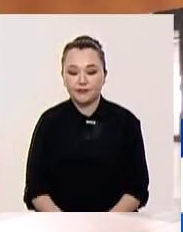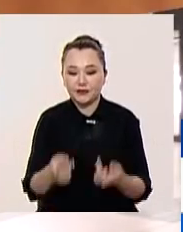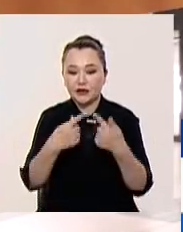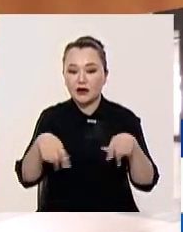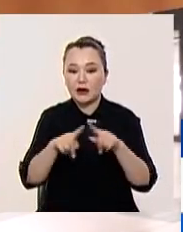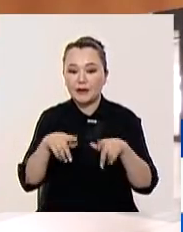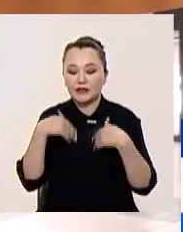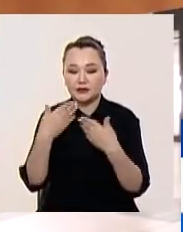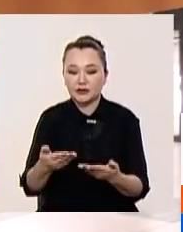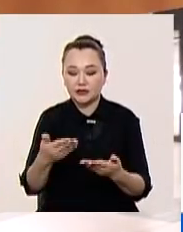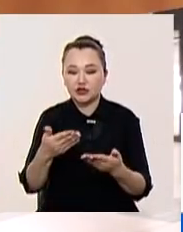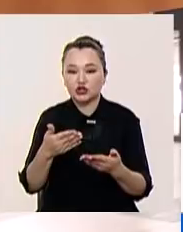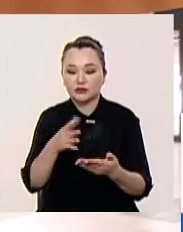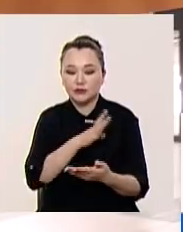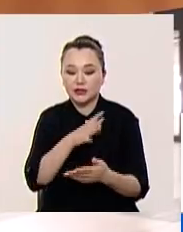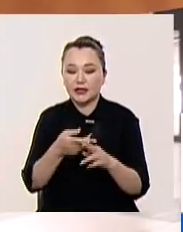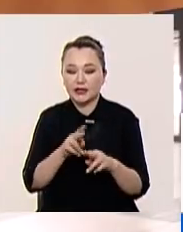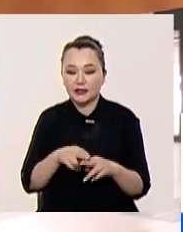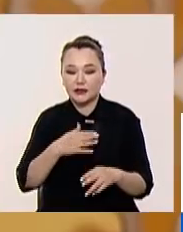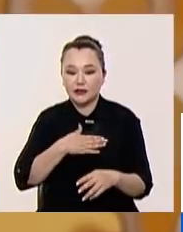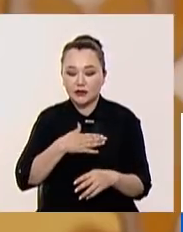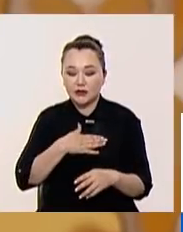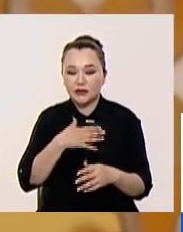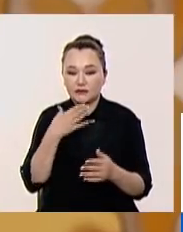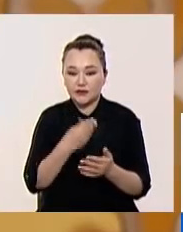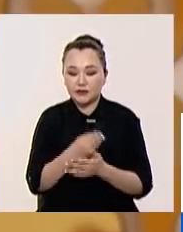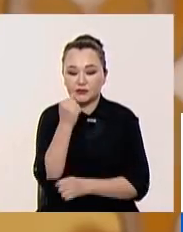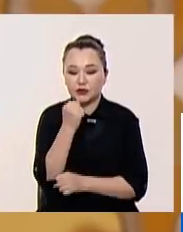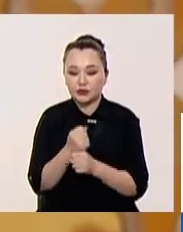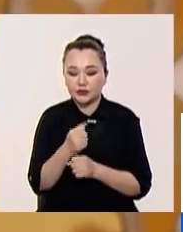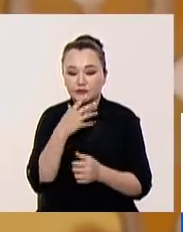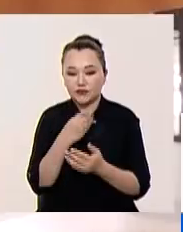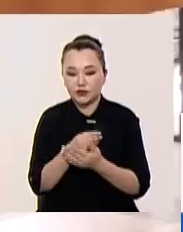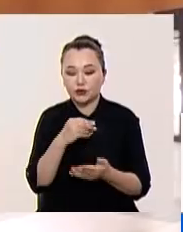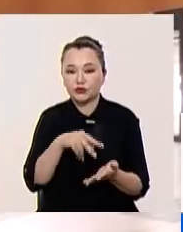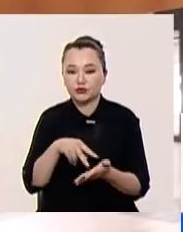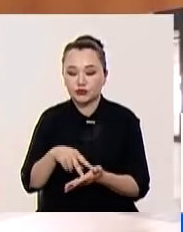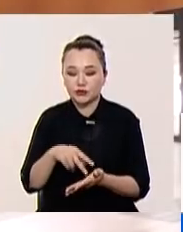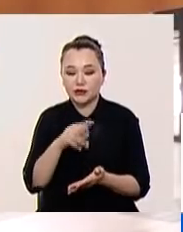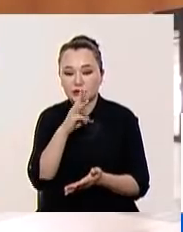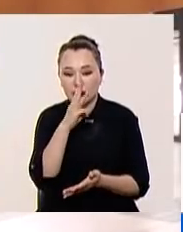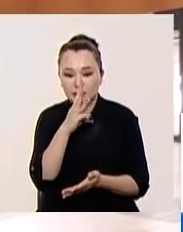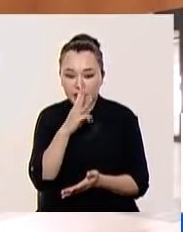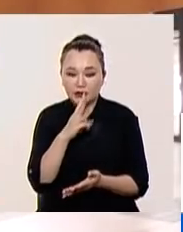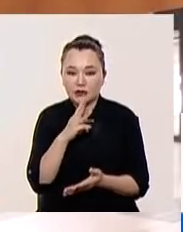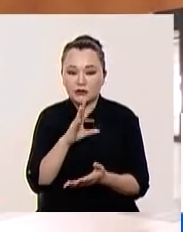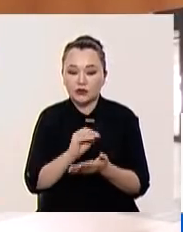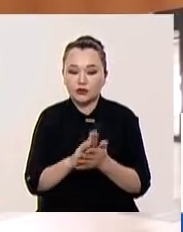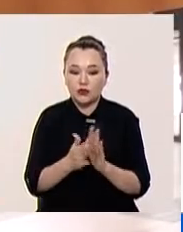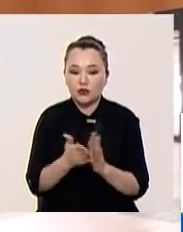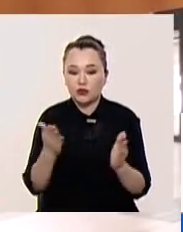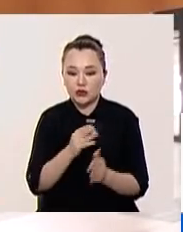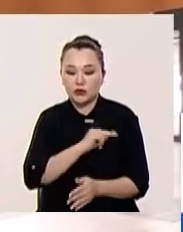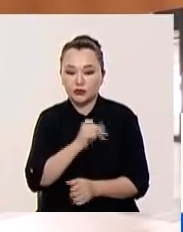Компания предложила нынешним нашим сотрудникам предложила свои условия оплаты труда. Соответственно, работники